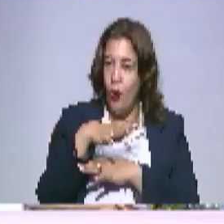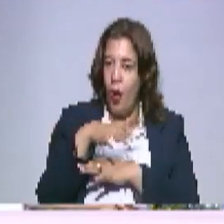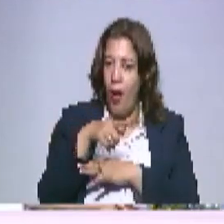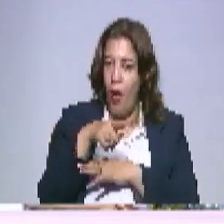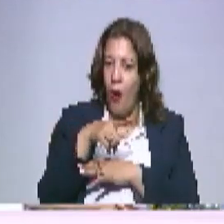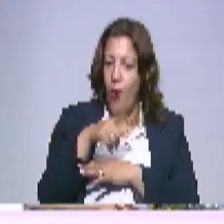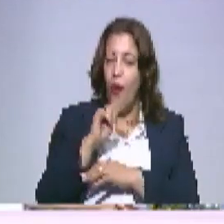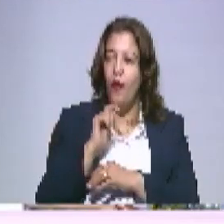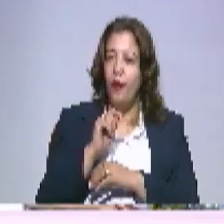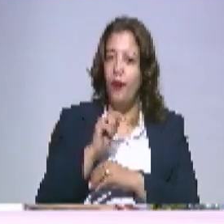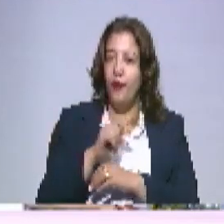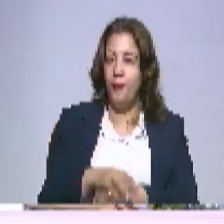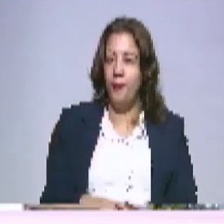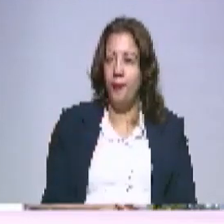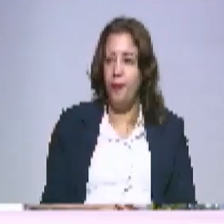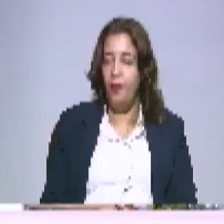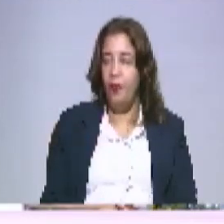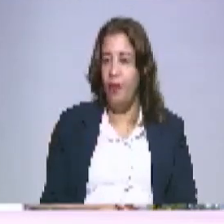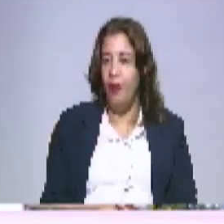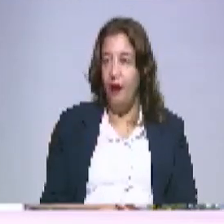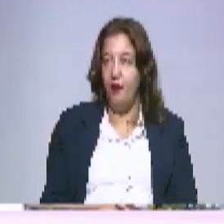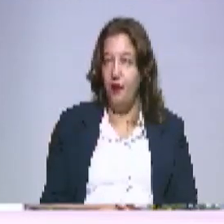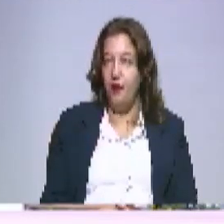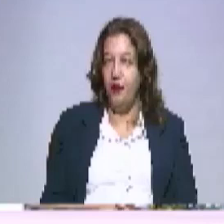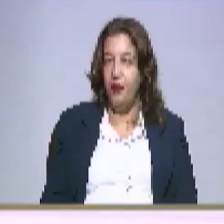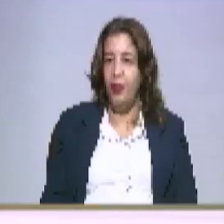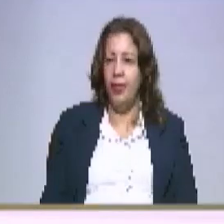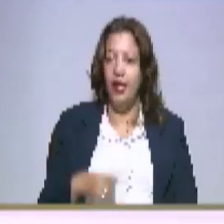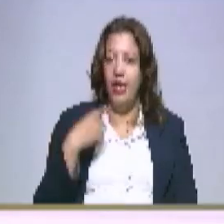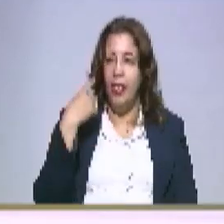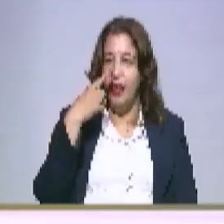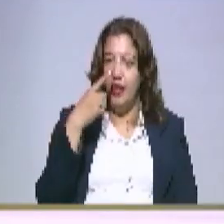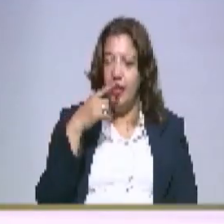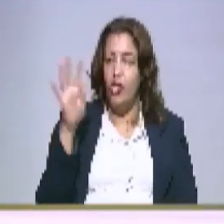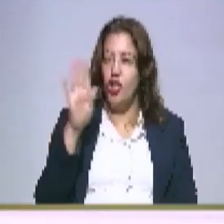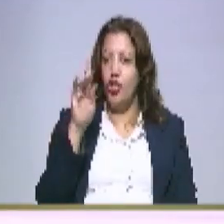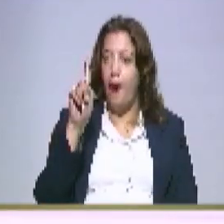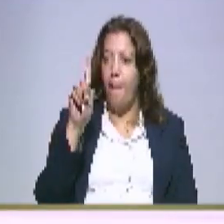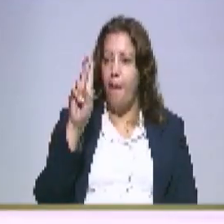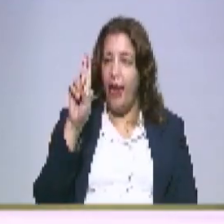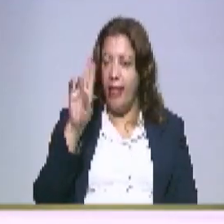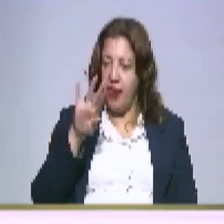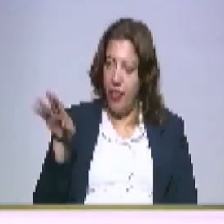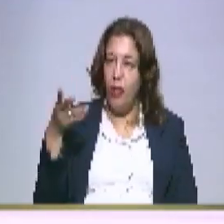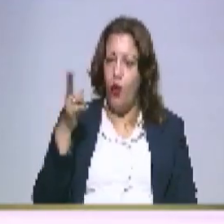بأنك بتعامله معاملة اللحمة بقى. يعني دول بقى شبت وكزبرة وحاجات كده.